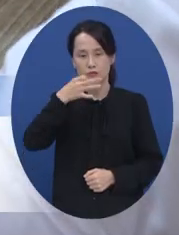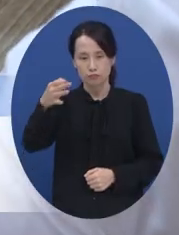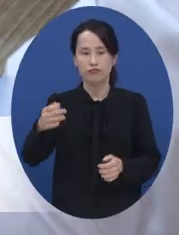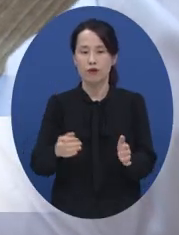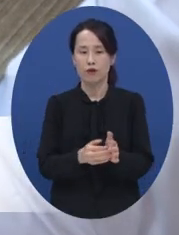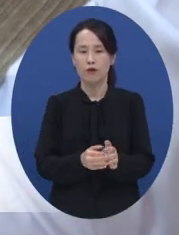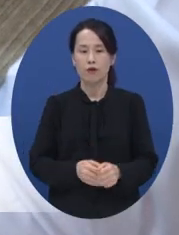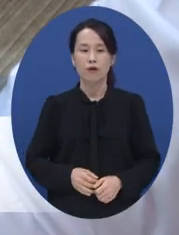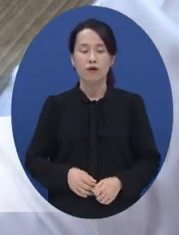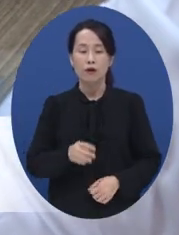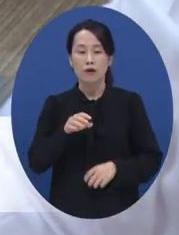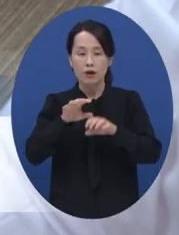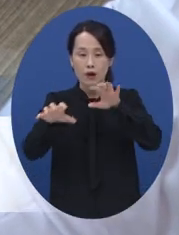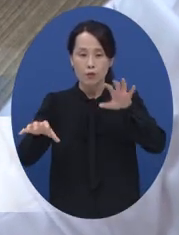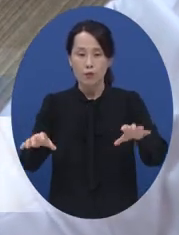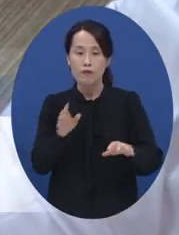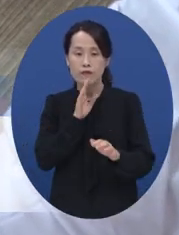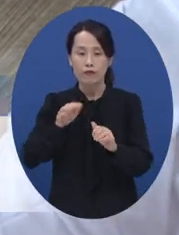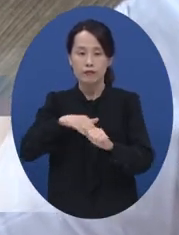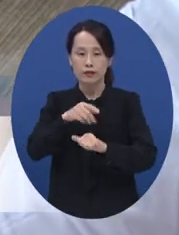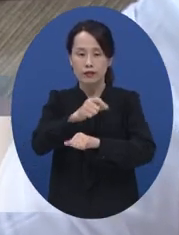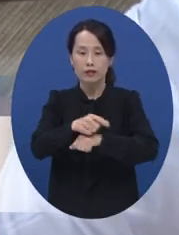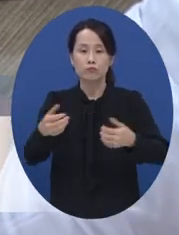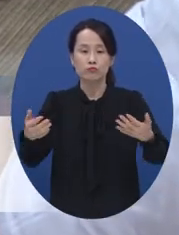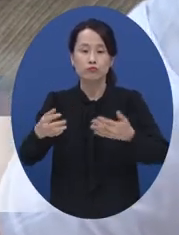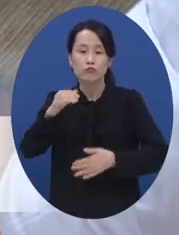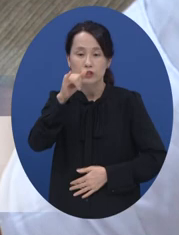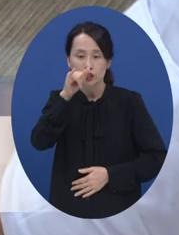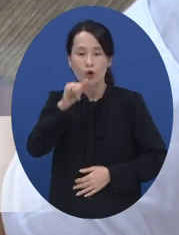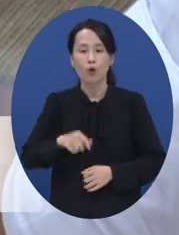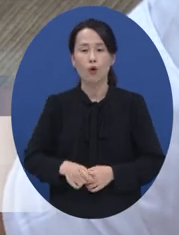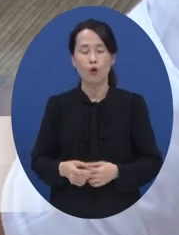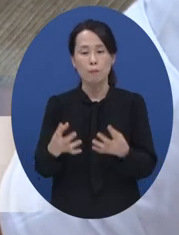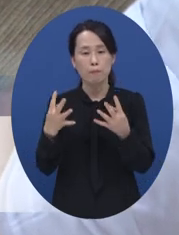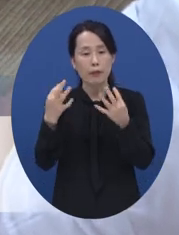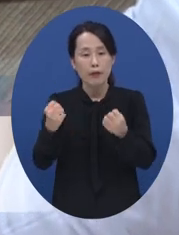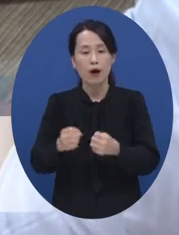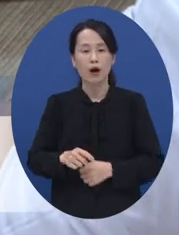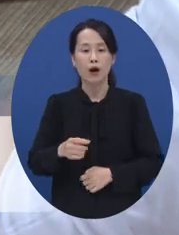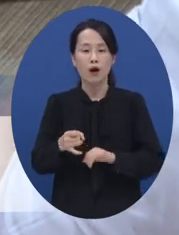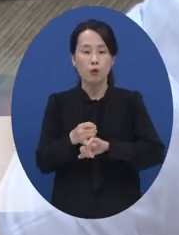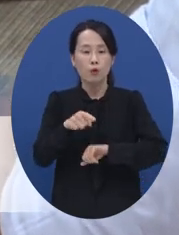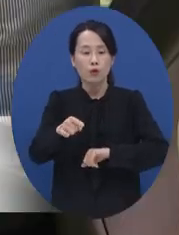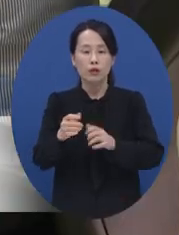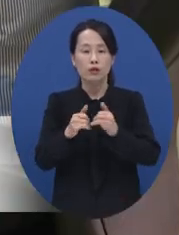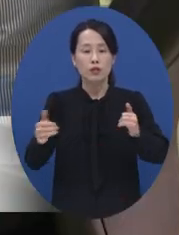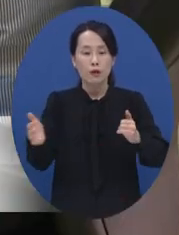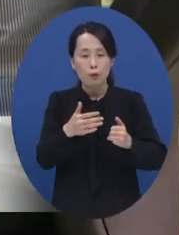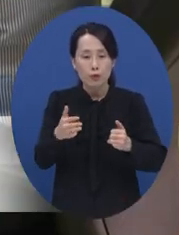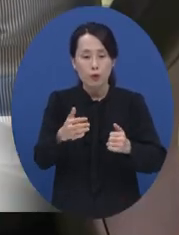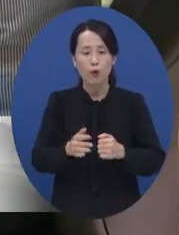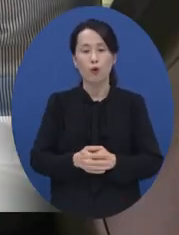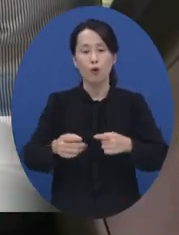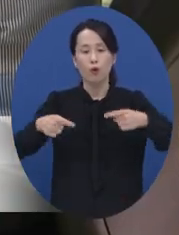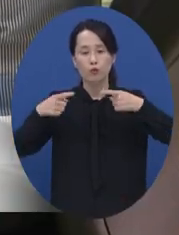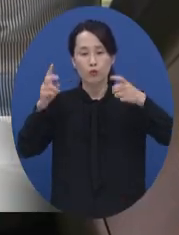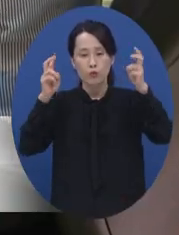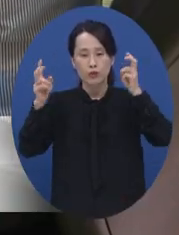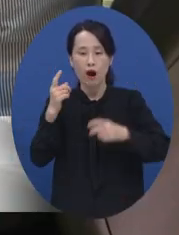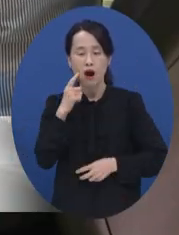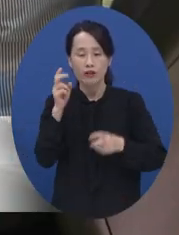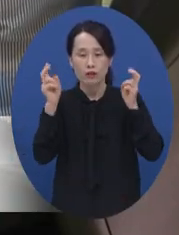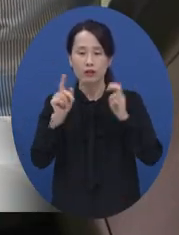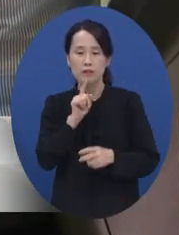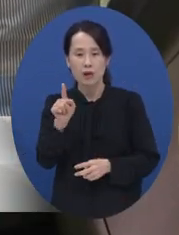현양 마라 다양하다 할 수 있잖아요 그게 뭐 되게 엄청 쉽게 4 후 여기에 영역